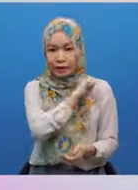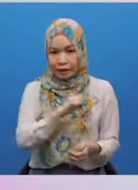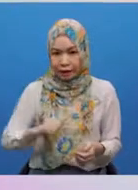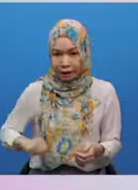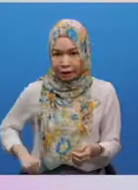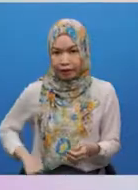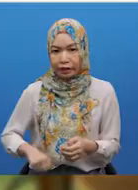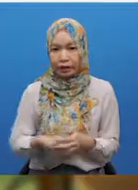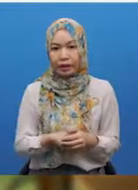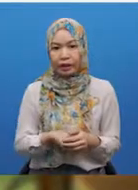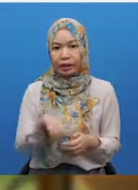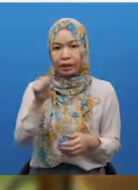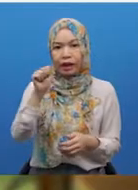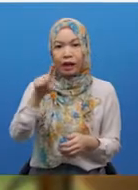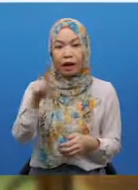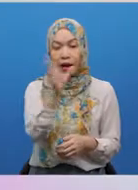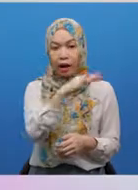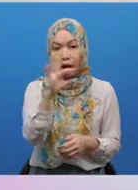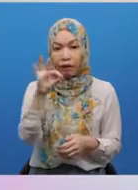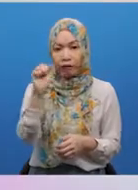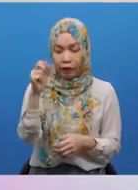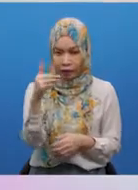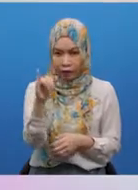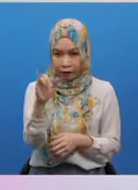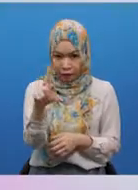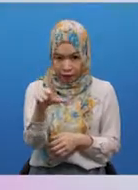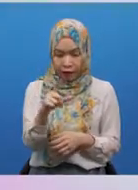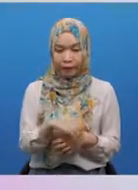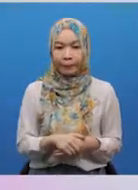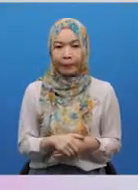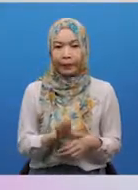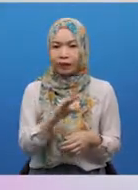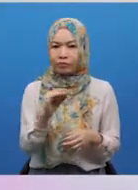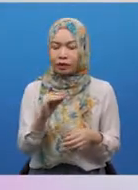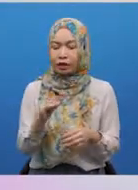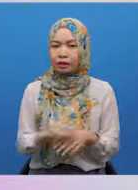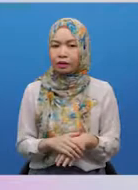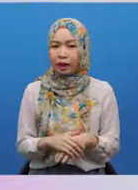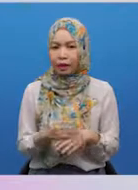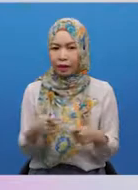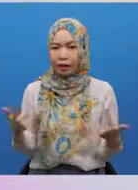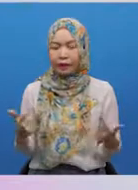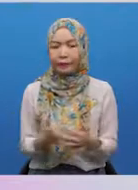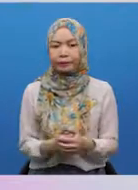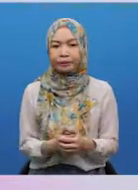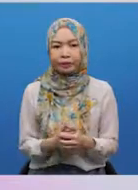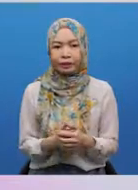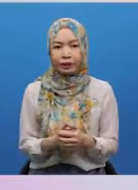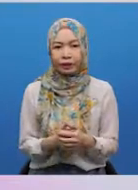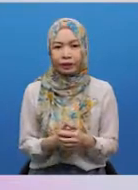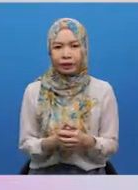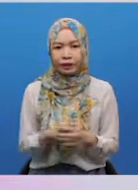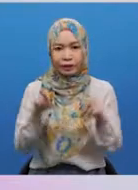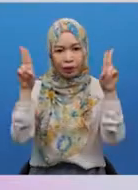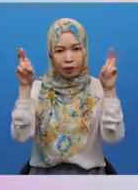Al-Fadil. Gelaran terbahagi kepada 11, iaitu gelaran kekeluargaan, gelaran